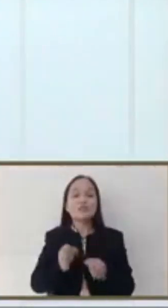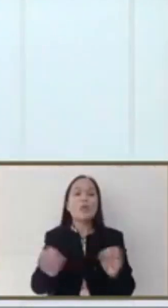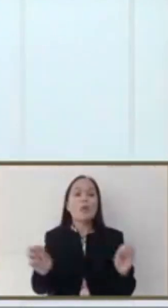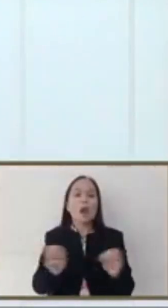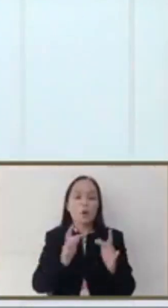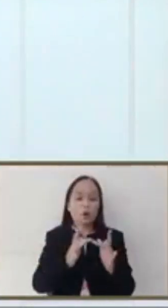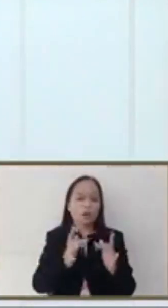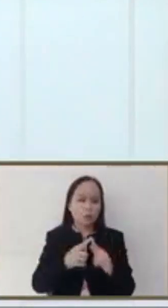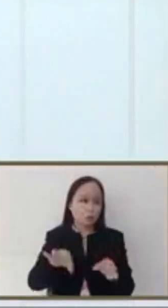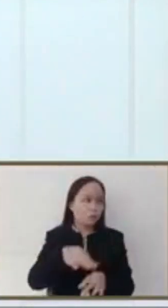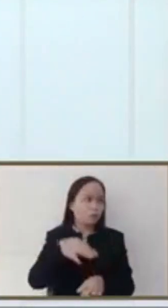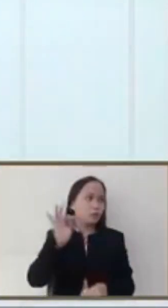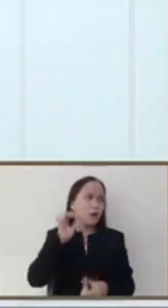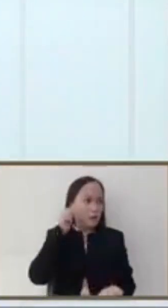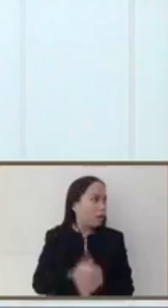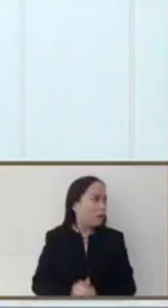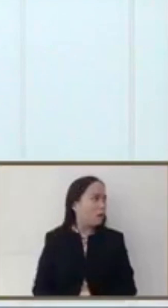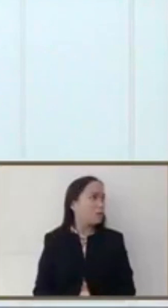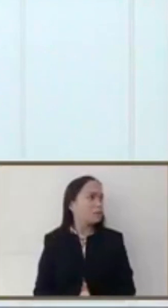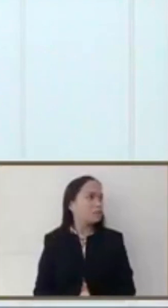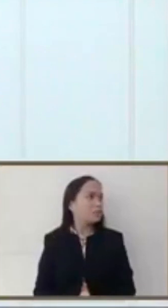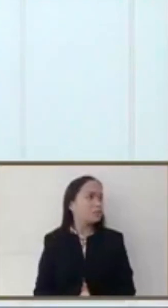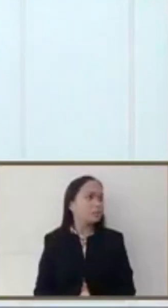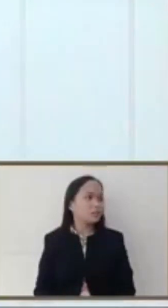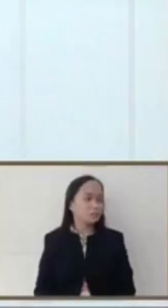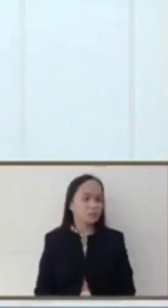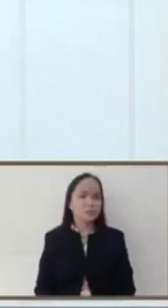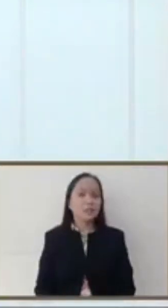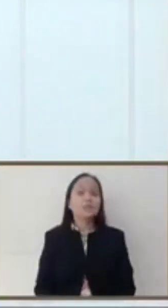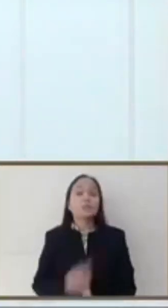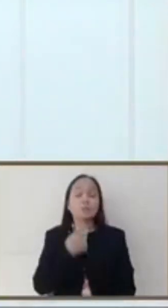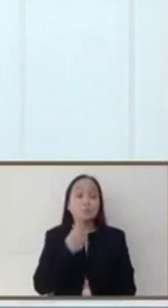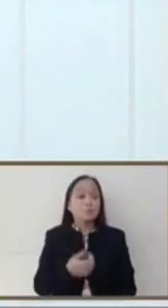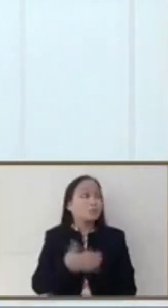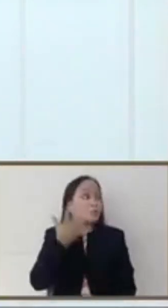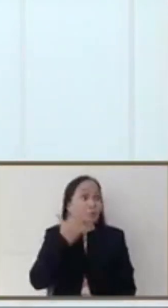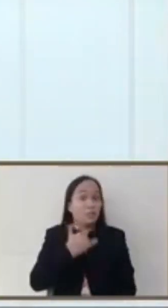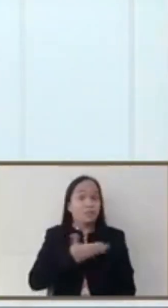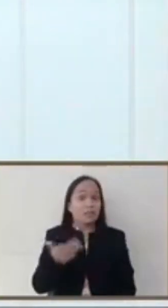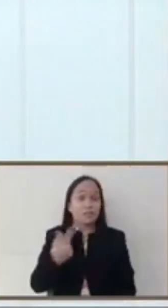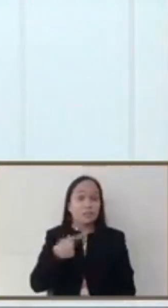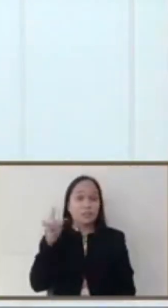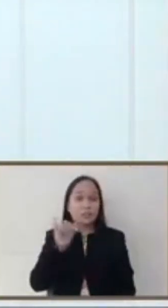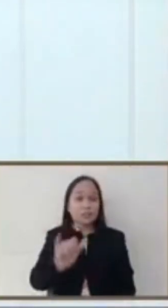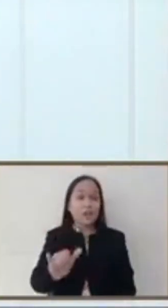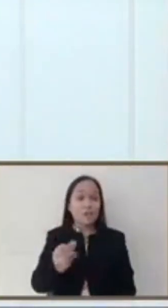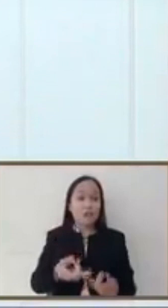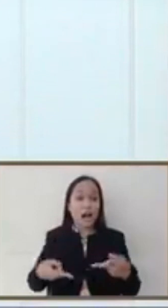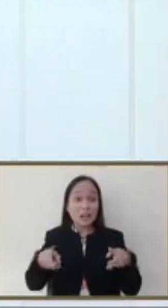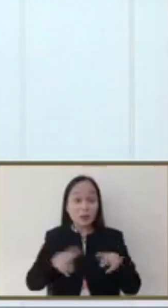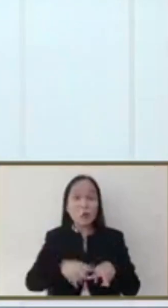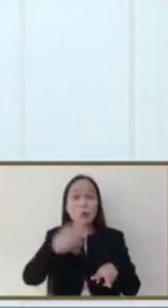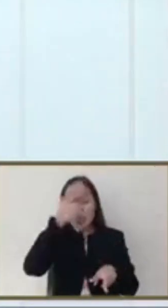kaluluwa. Come on, talk to me if you can. Sapagkat kaya nagkakaroon niya ng eternal value